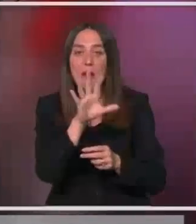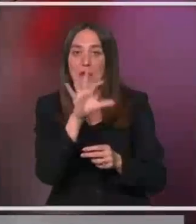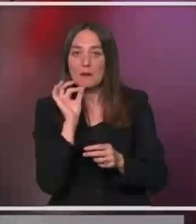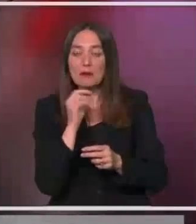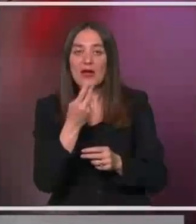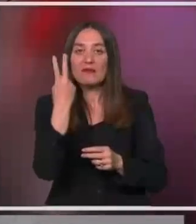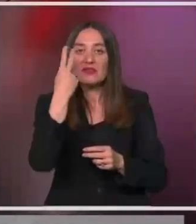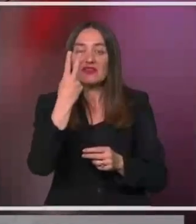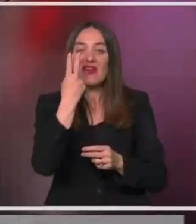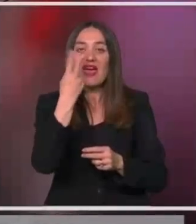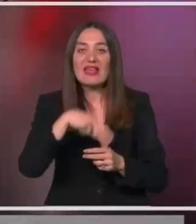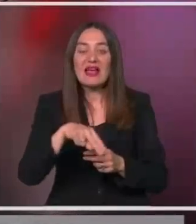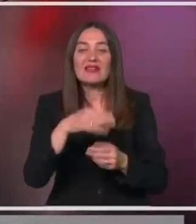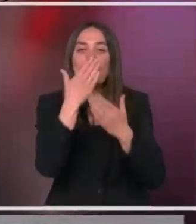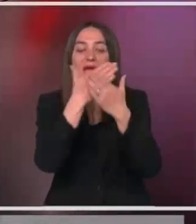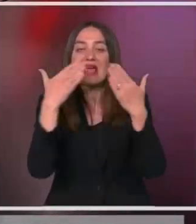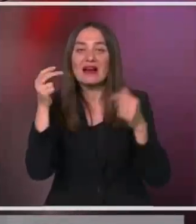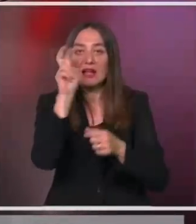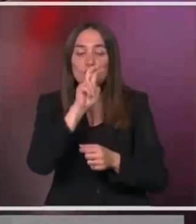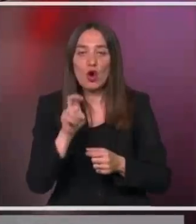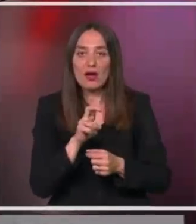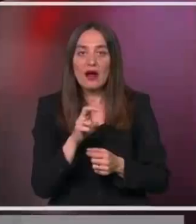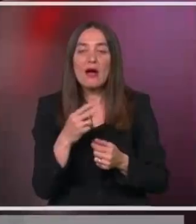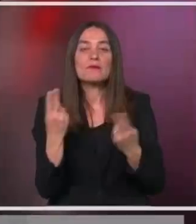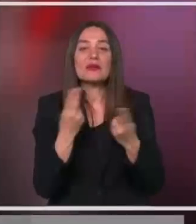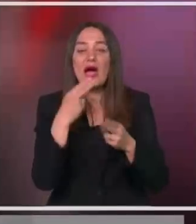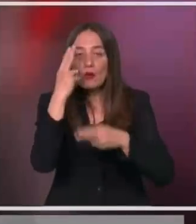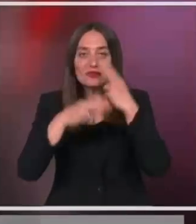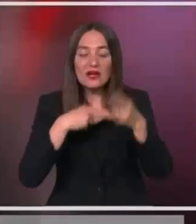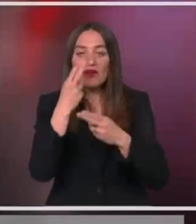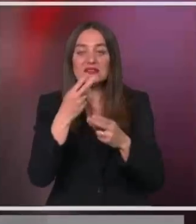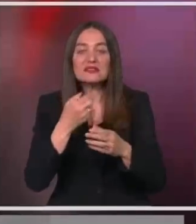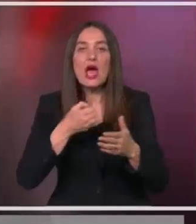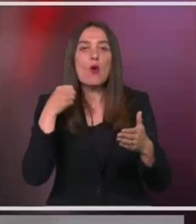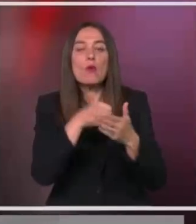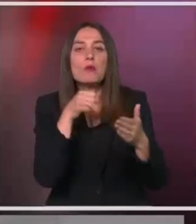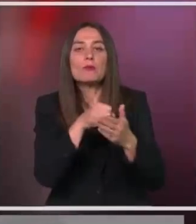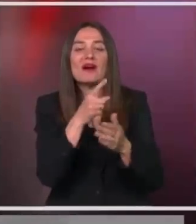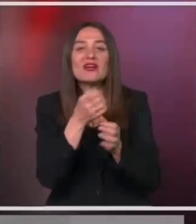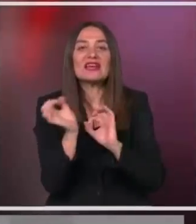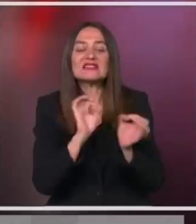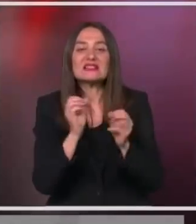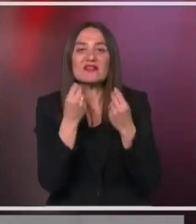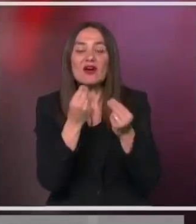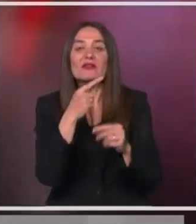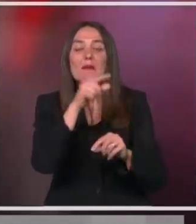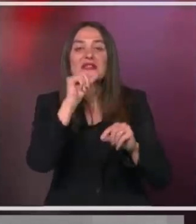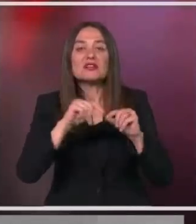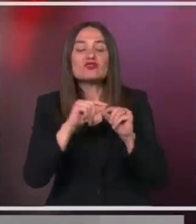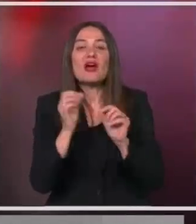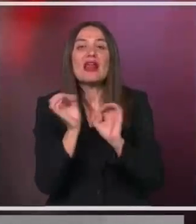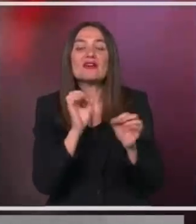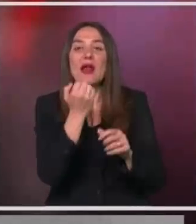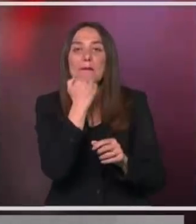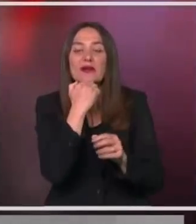varam, 2000 milijardi dolara kao intervenciju, upumpavanje likvidnih sredstava da bi se sačuvala likvidnost u